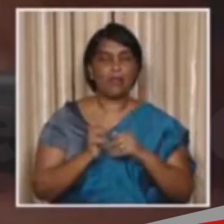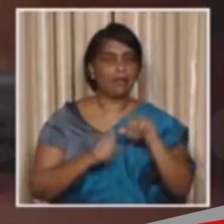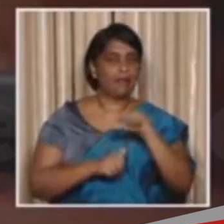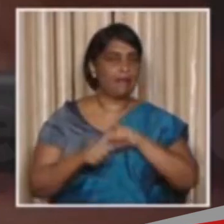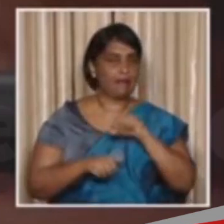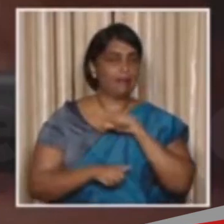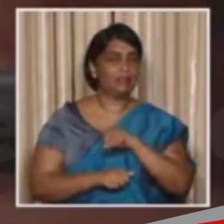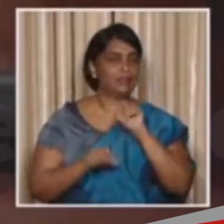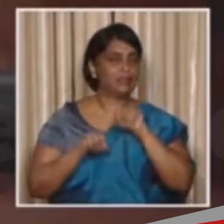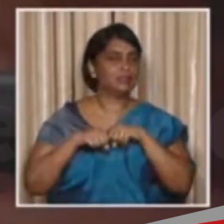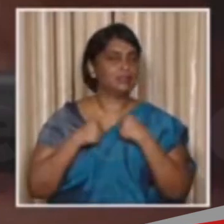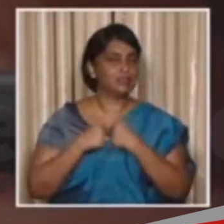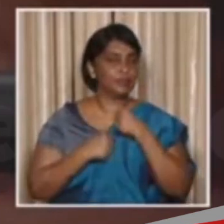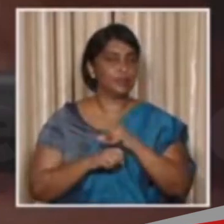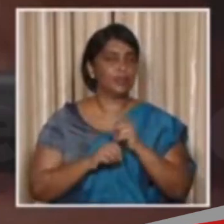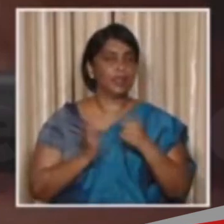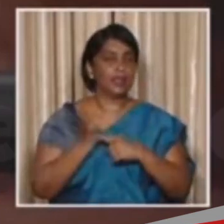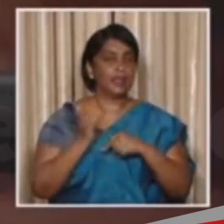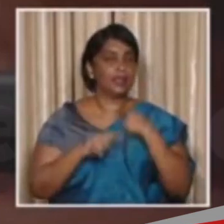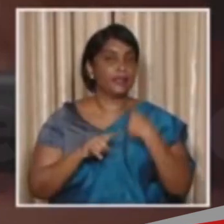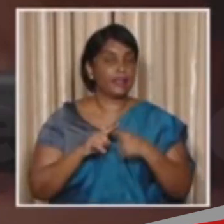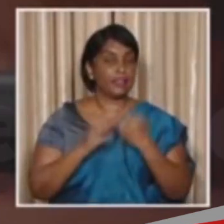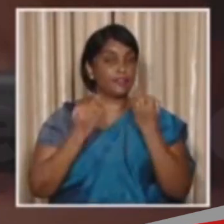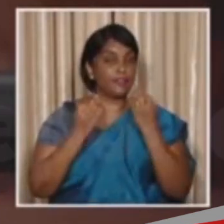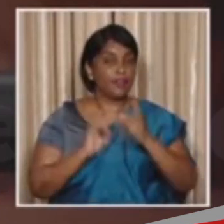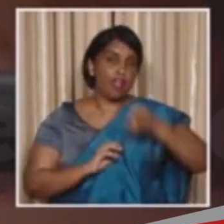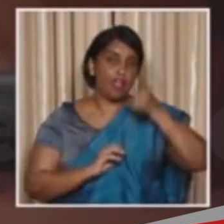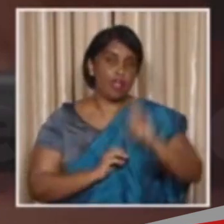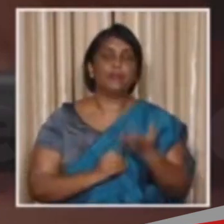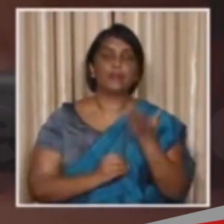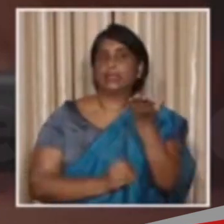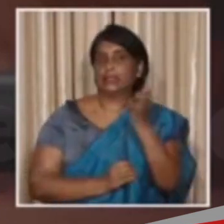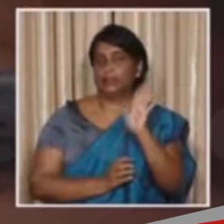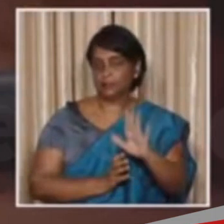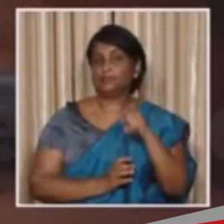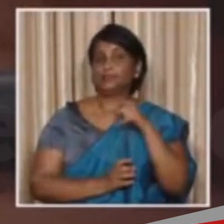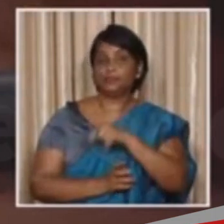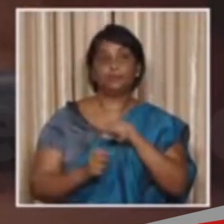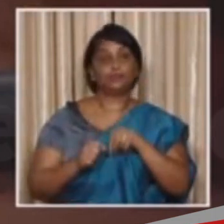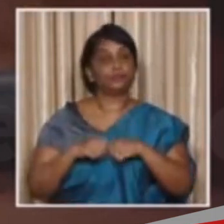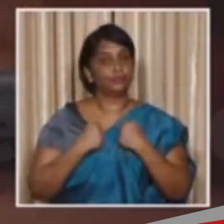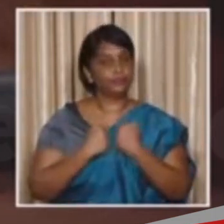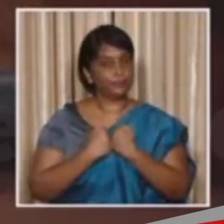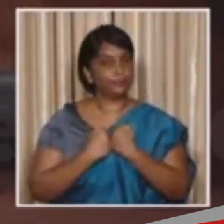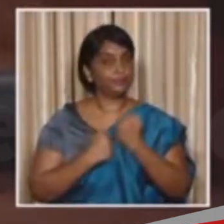හඳුන්වන සමාගමට මෙම ශූන්‍ය බදු ප්‍රතිපත්ති අනුගමනය කිරීමට අවසර ඉල්ලා තිබෙනවා. මෙම සමාගම